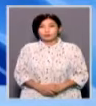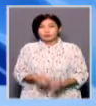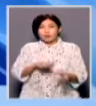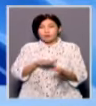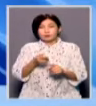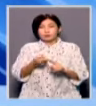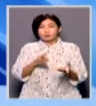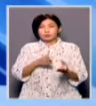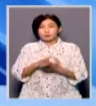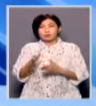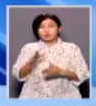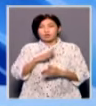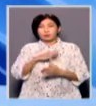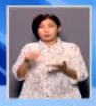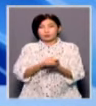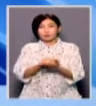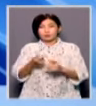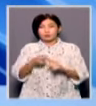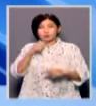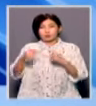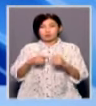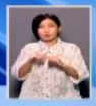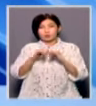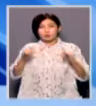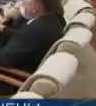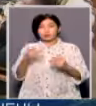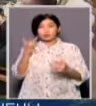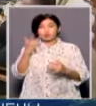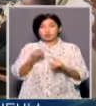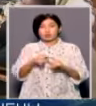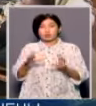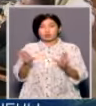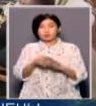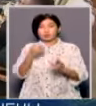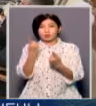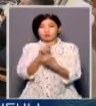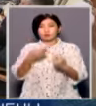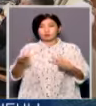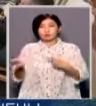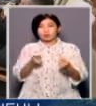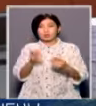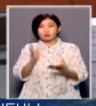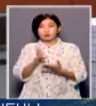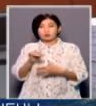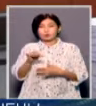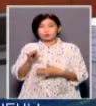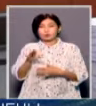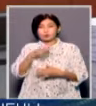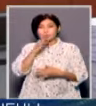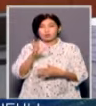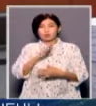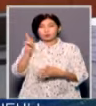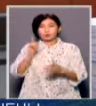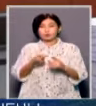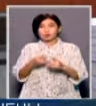послание президента – стратегический документ для дальнейшего развития стабильности. Об этом заявил председатель Мажилиса Нурлан Нигматуллин.